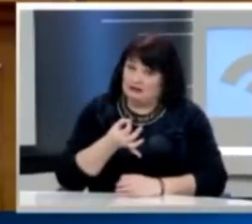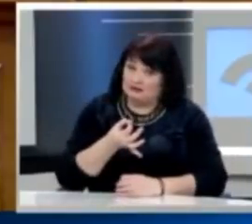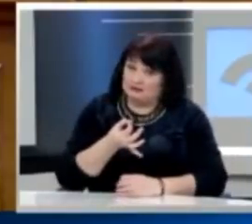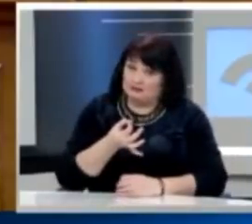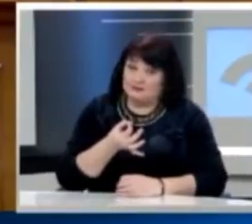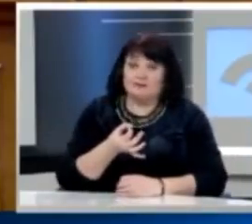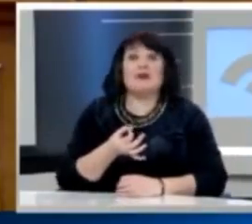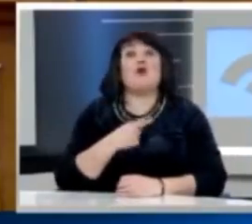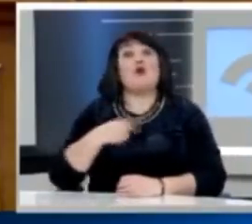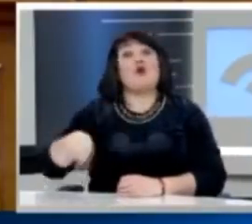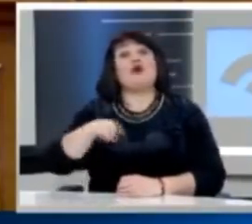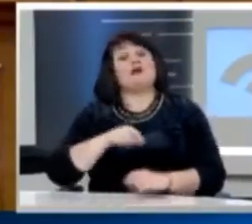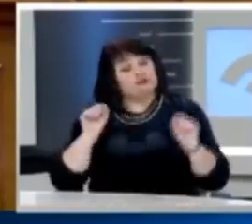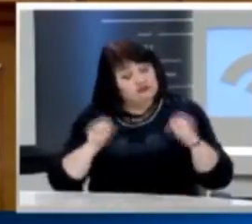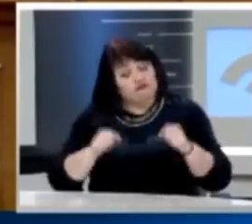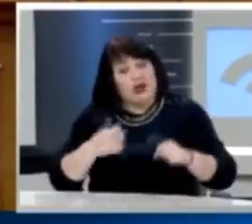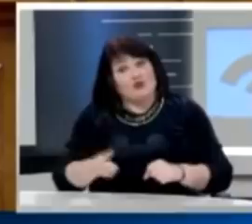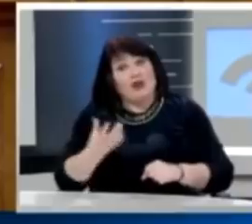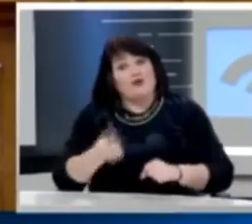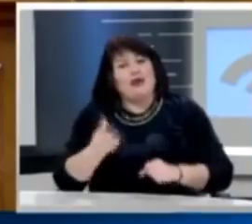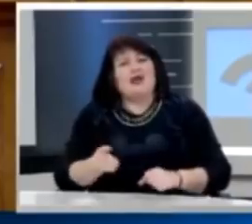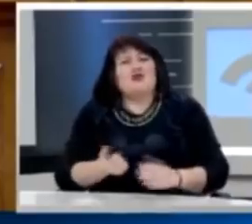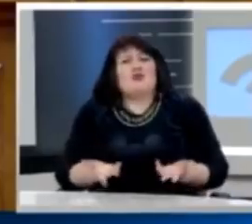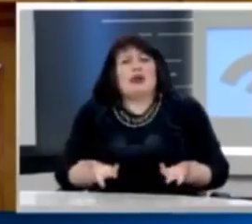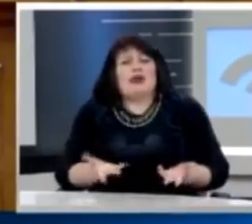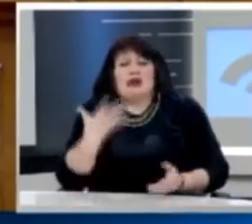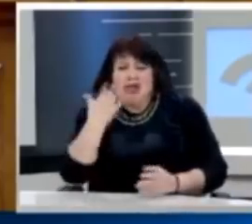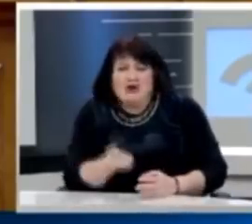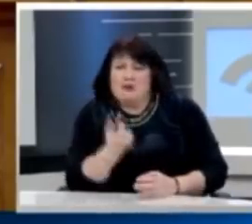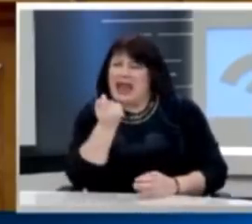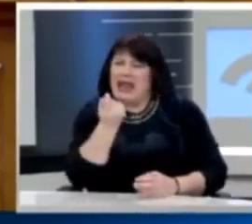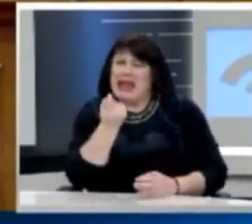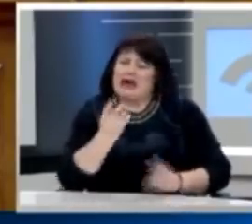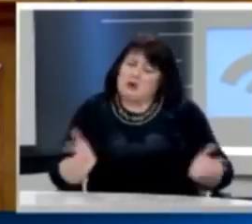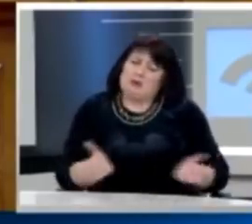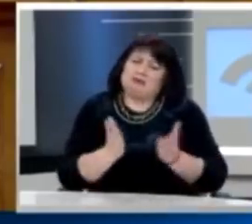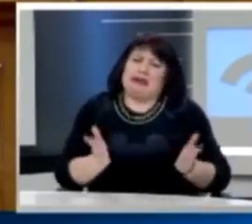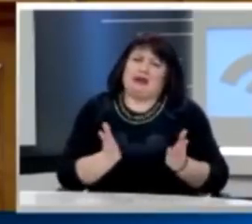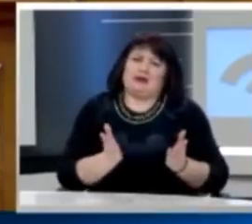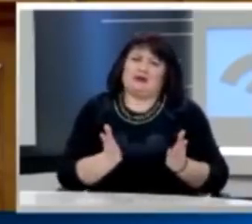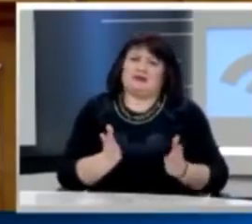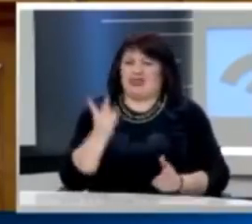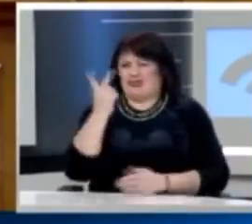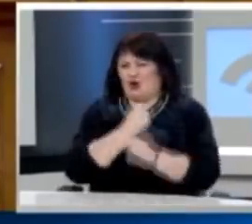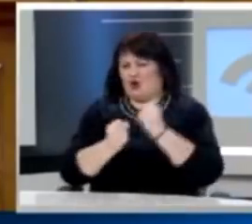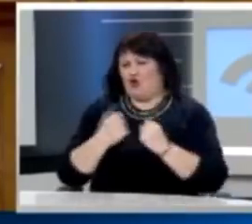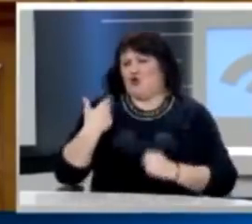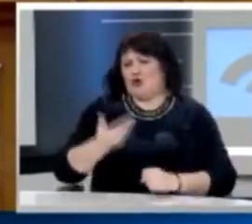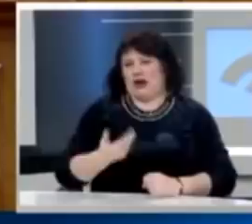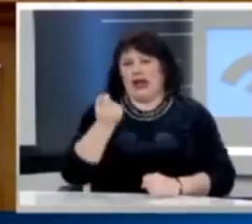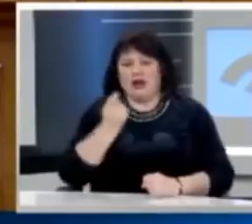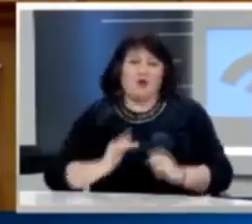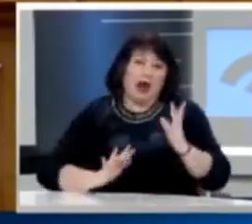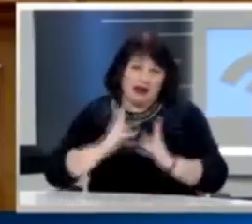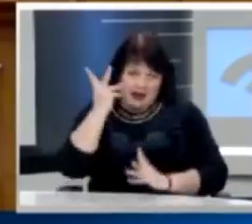οποία ορκίζεστε όλοι σας, μπορεί να επέστρεψε έστω και αδύναμα τα δύο τελευταία χρόνια,